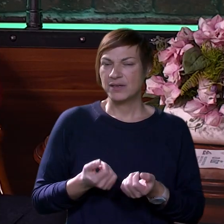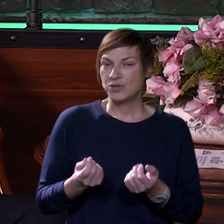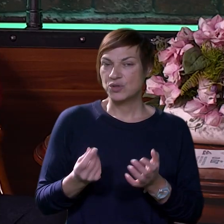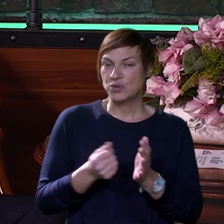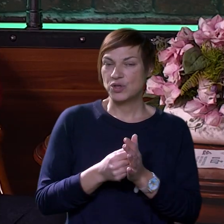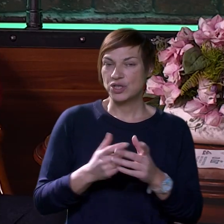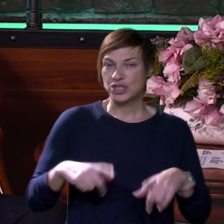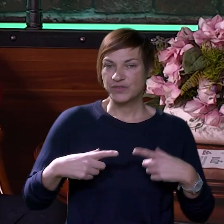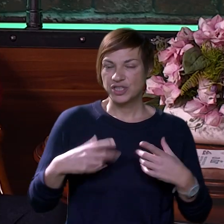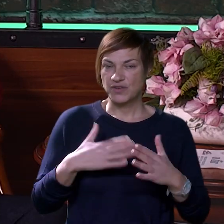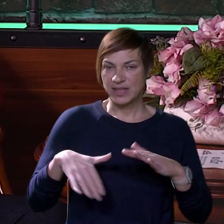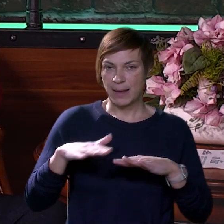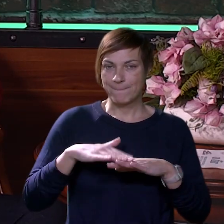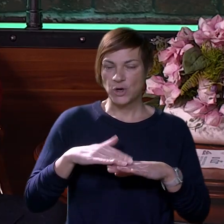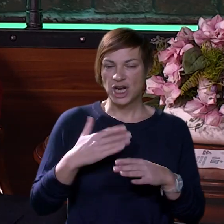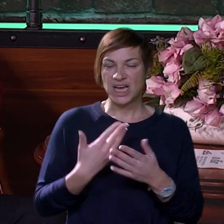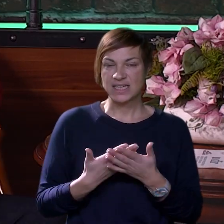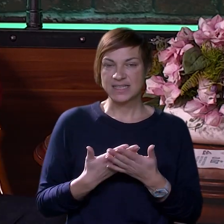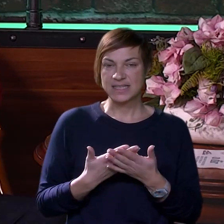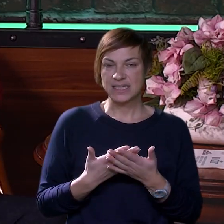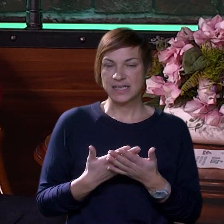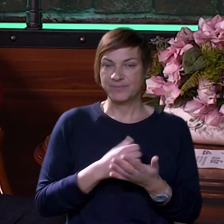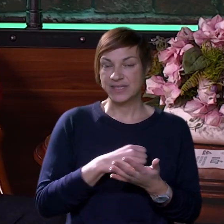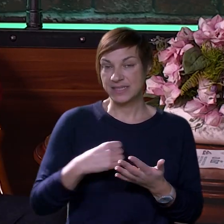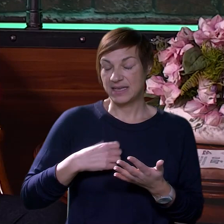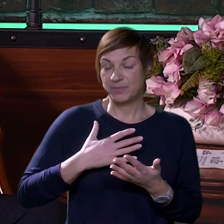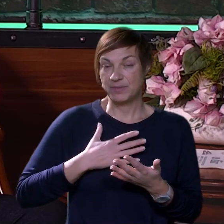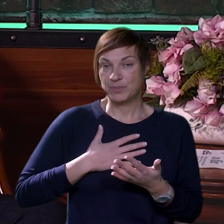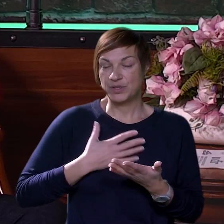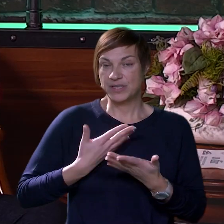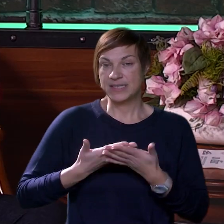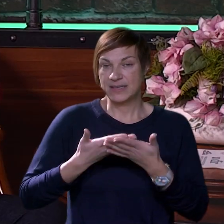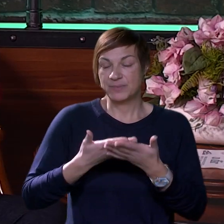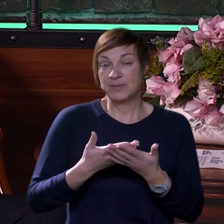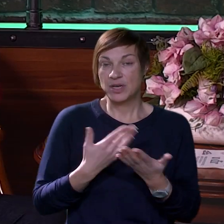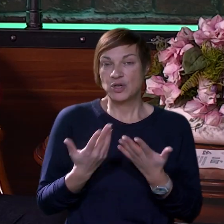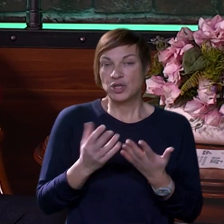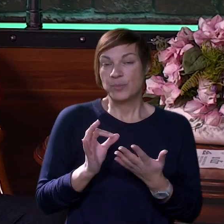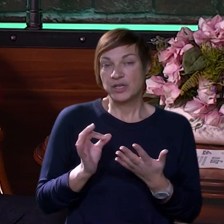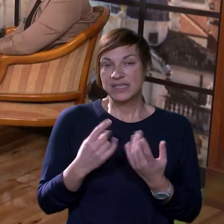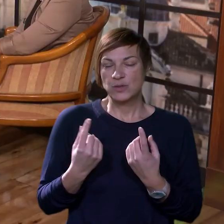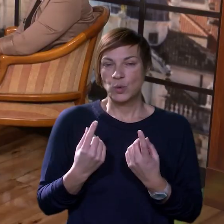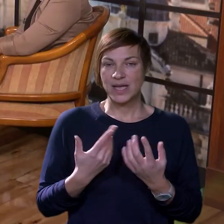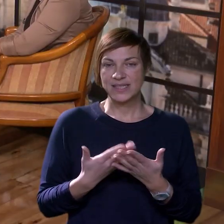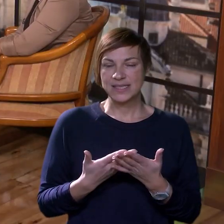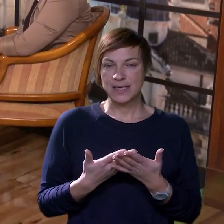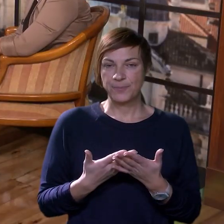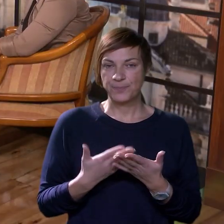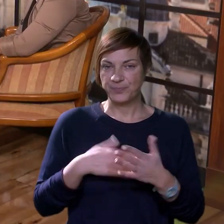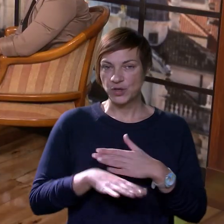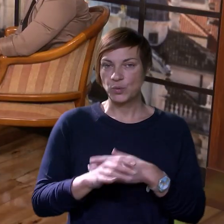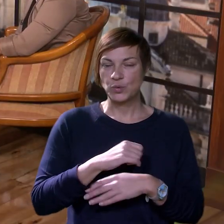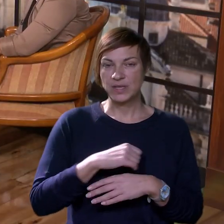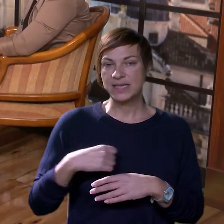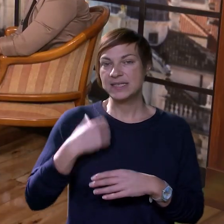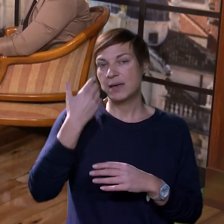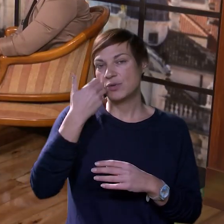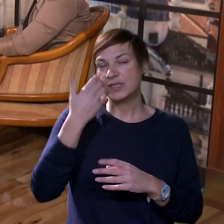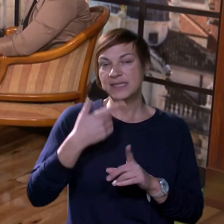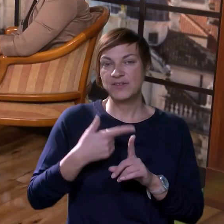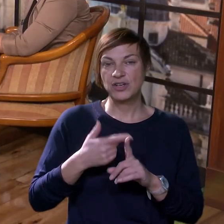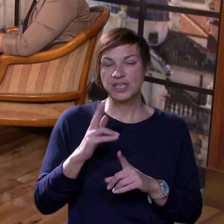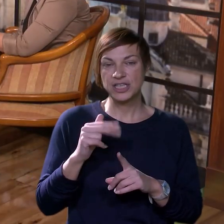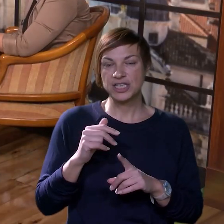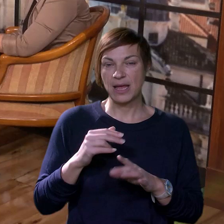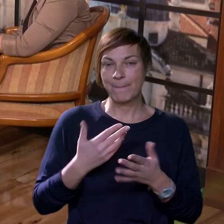troškovi života su porasli gore, tako da su oni i dalje i sami po sebi u nekoj nezavidnoj situaciji. Vi unutar samog Crvenog